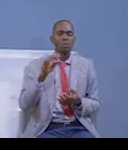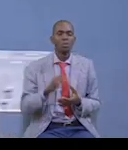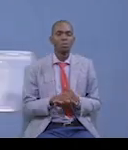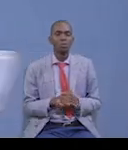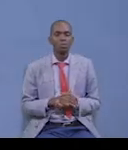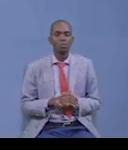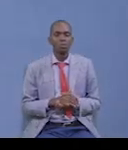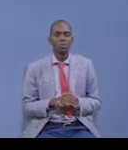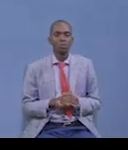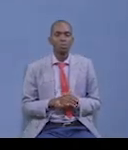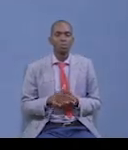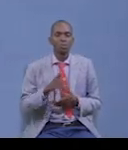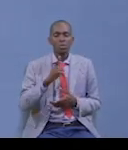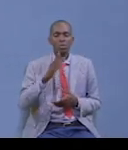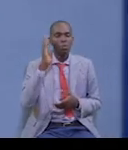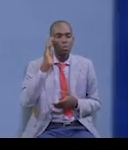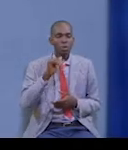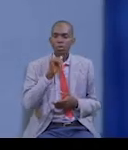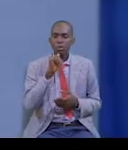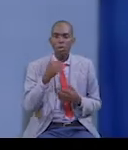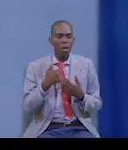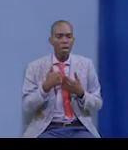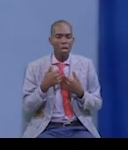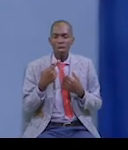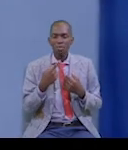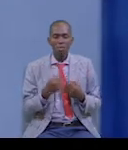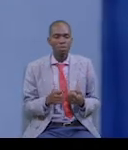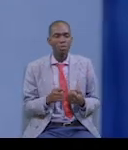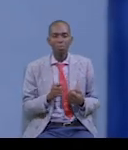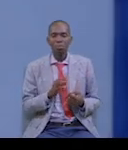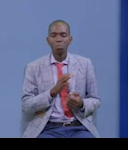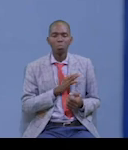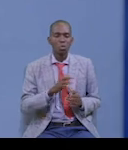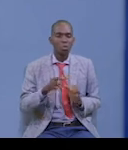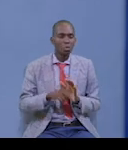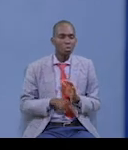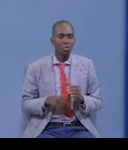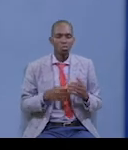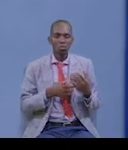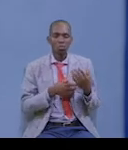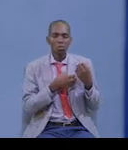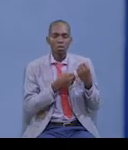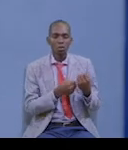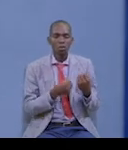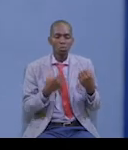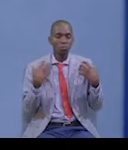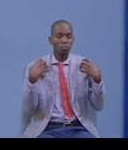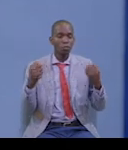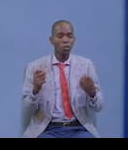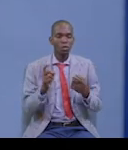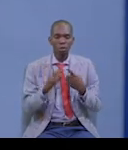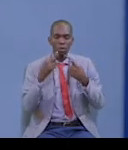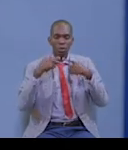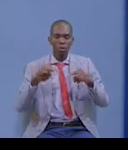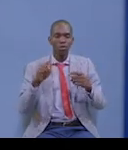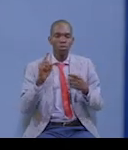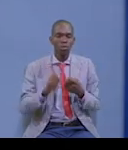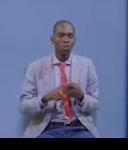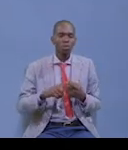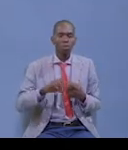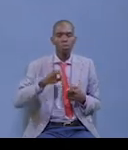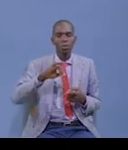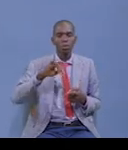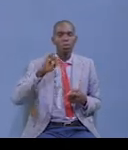లేకపోతే, you will not have the courage to declare unto Jacob but unto Israel their